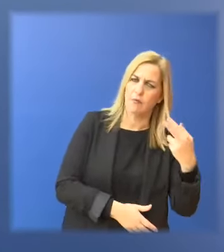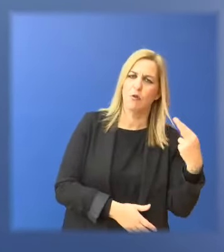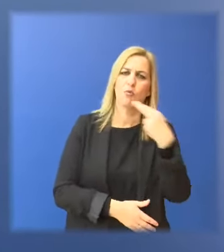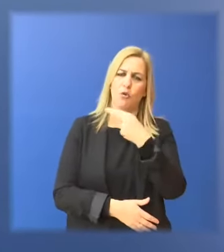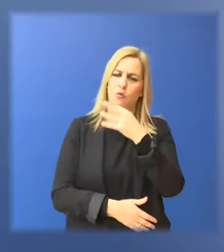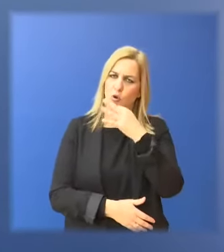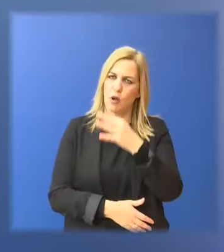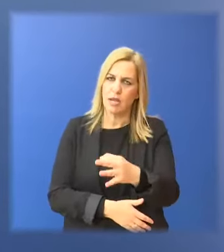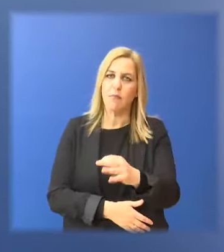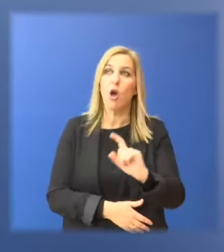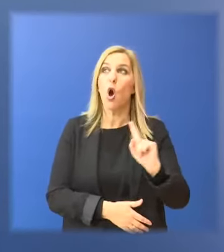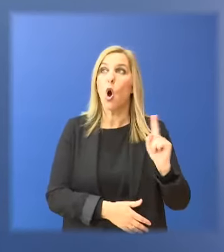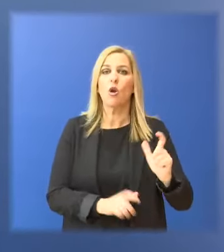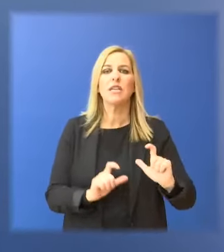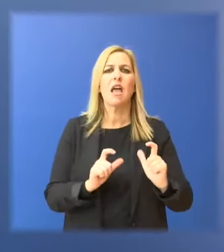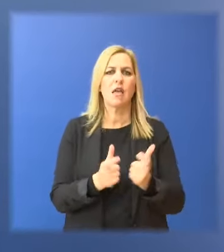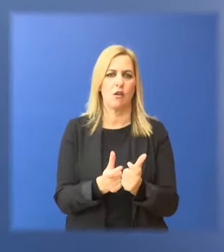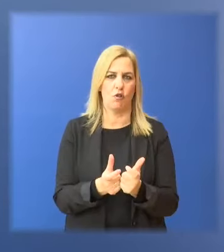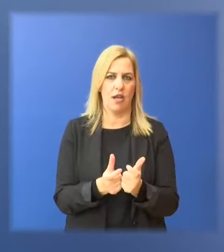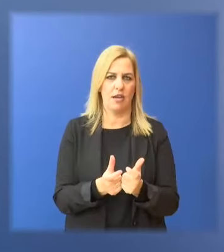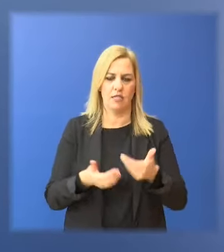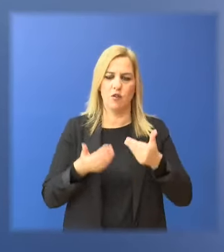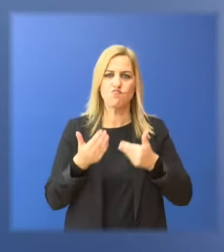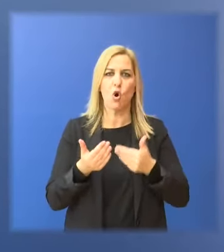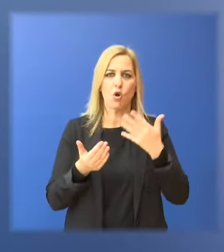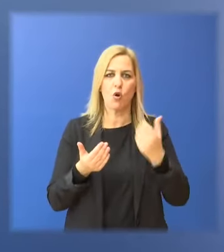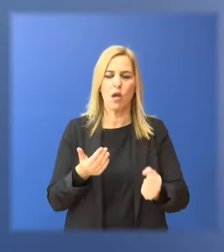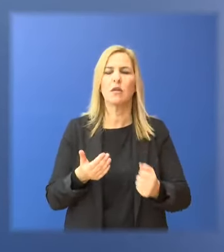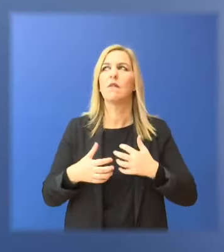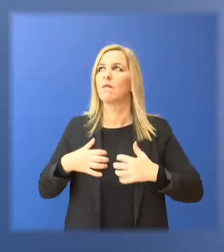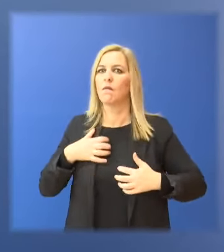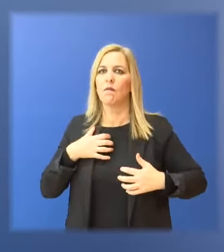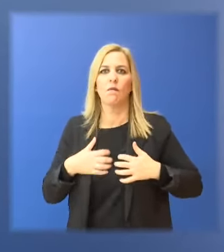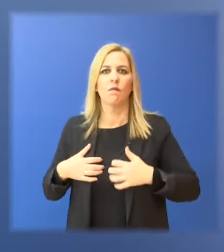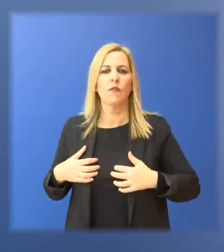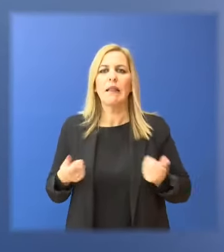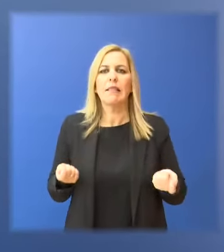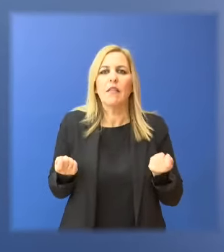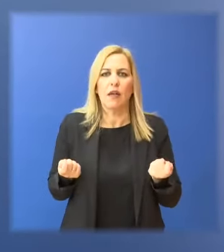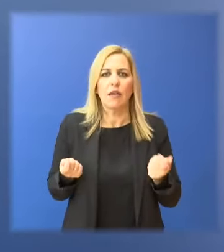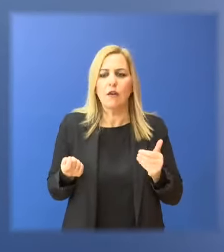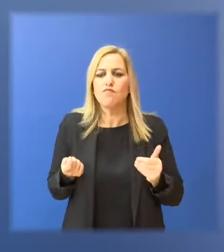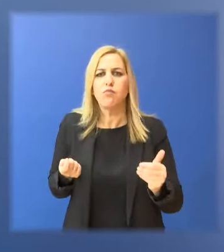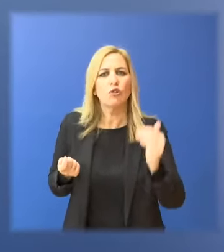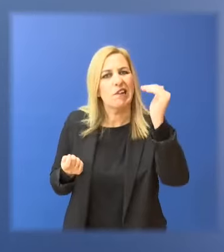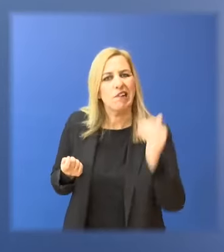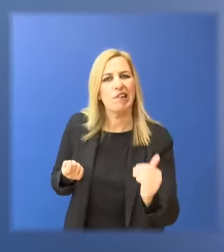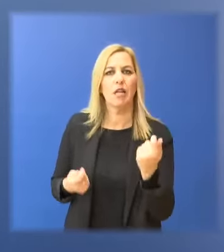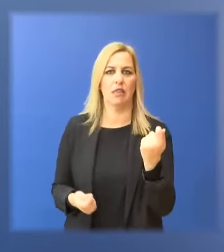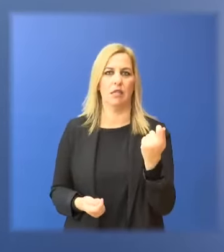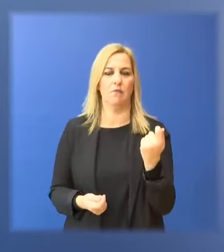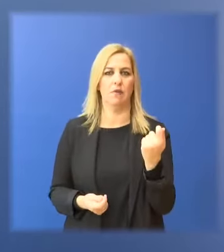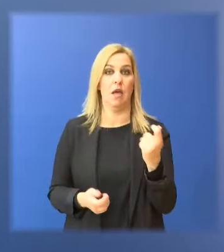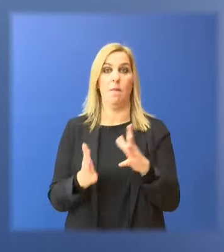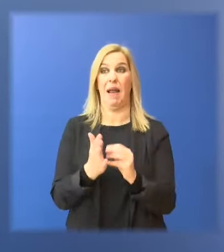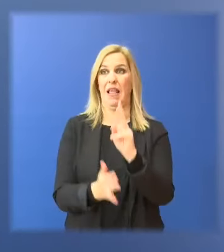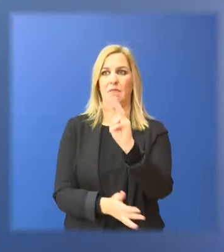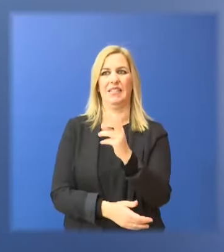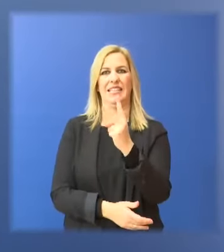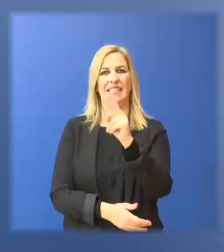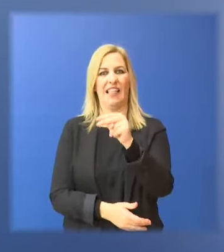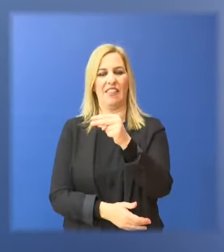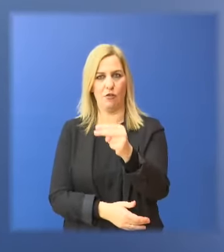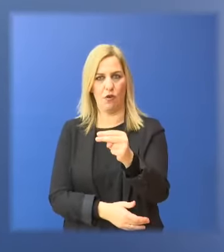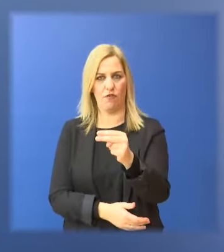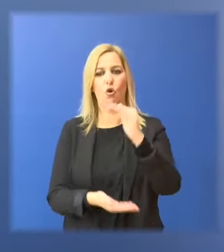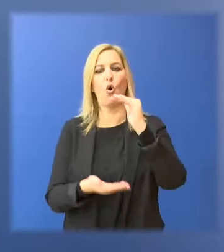το σύνολο των νέων οικογενειών. Μπορείτε να μας πείτε από πότε θα αρχίσει να μειώνεται πρώτον και πόσο θα μειωθεί από τα 32 ευρώ